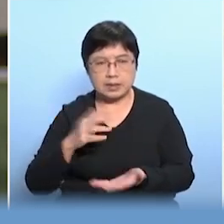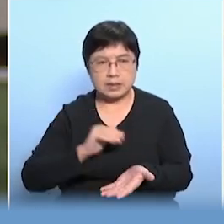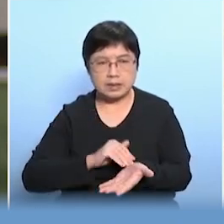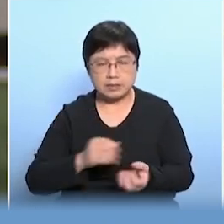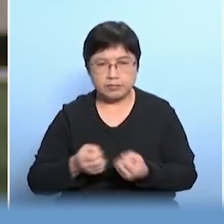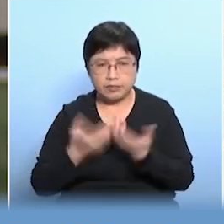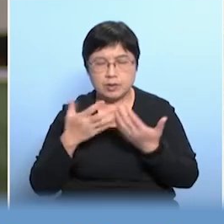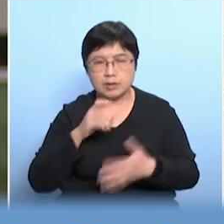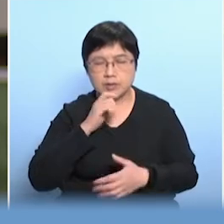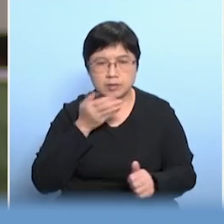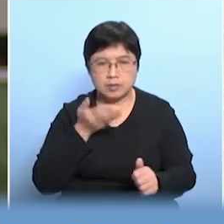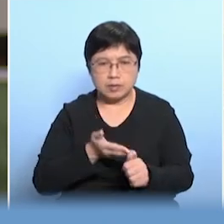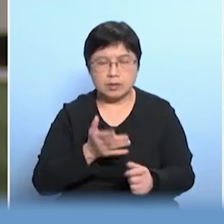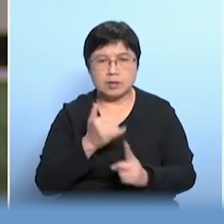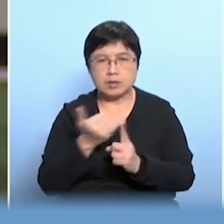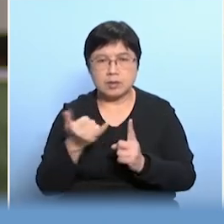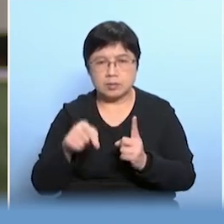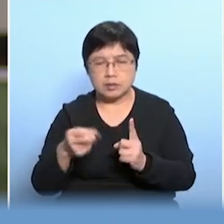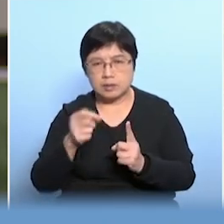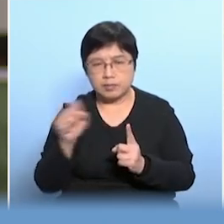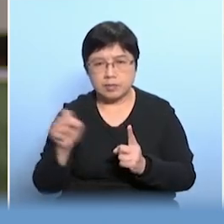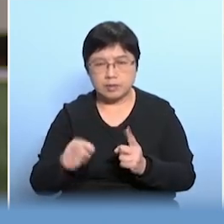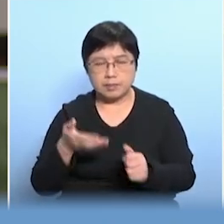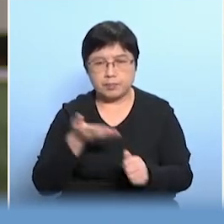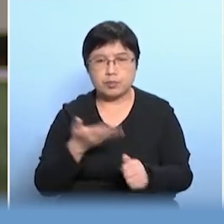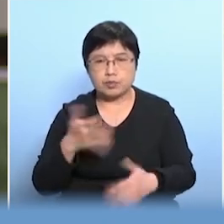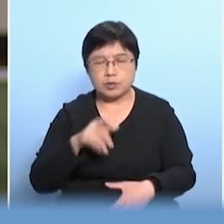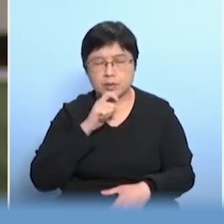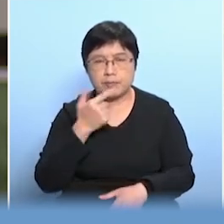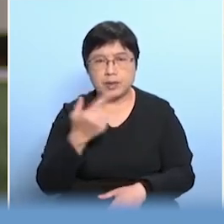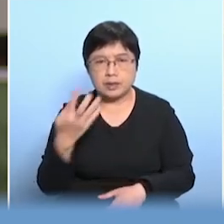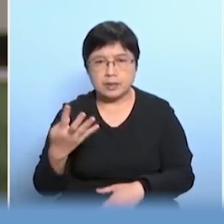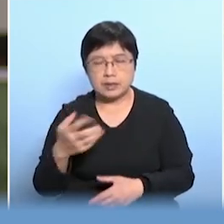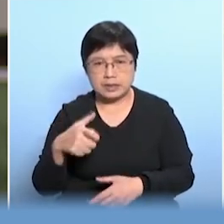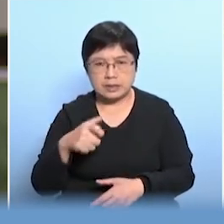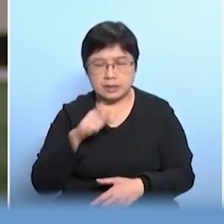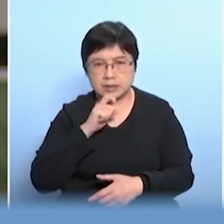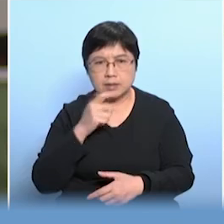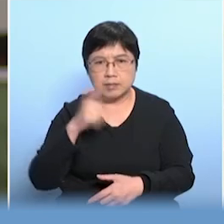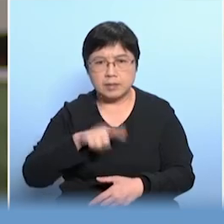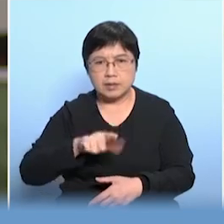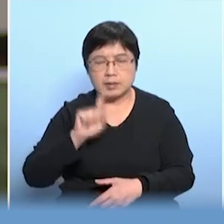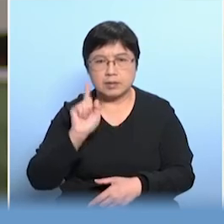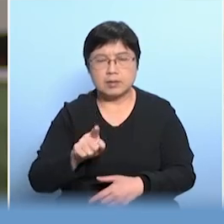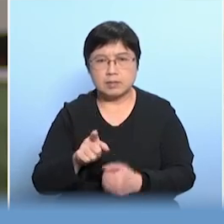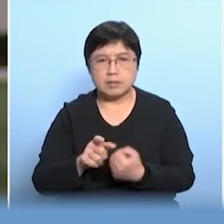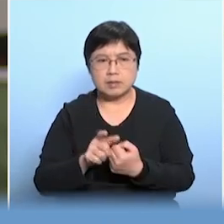索入面，有 16.7% 已經獲得賠償，即是有84宗，金額去到